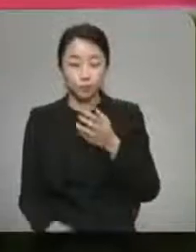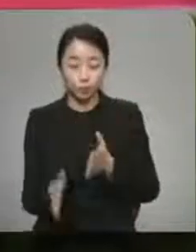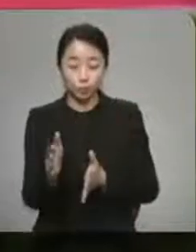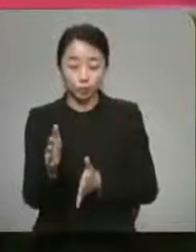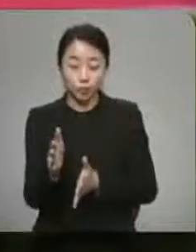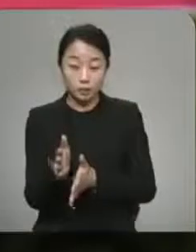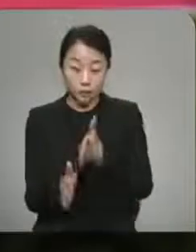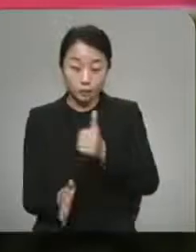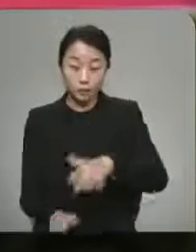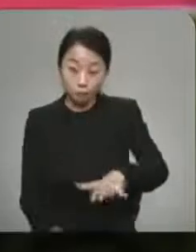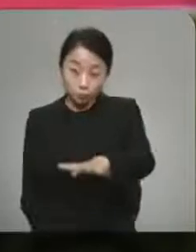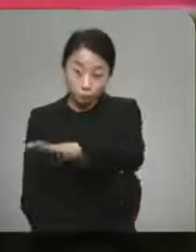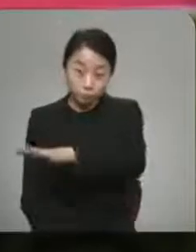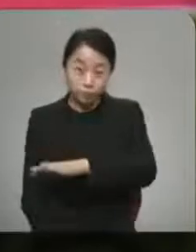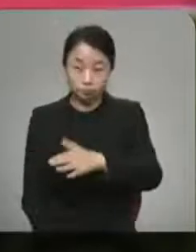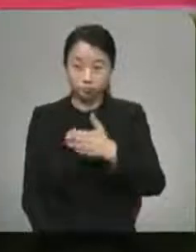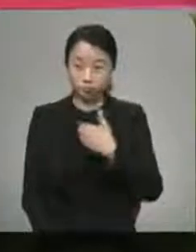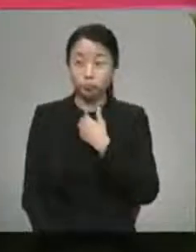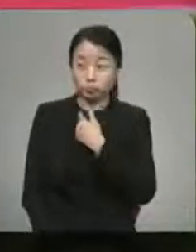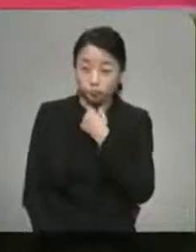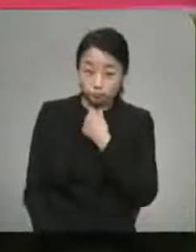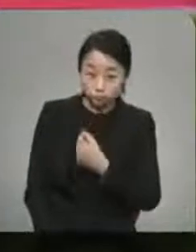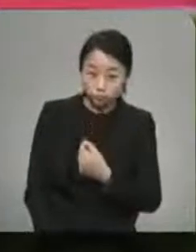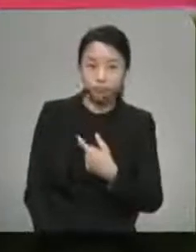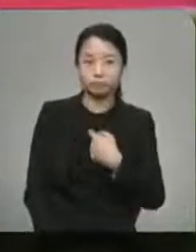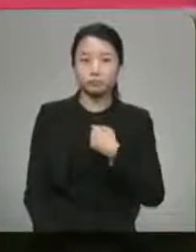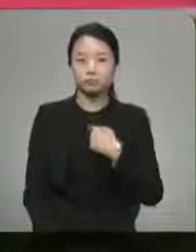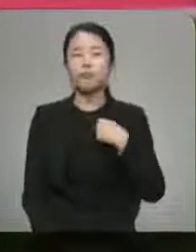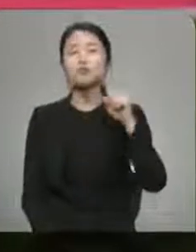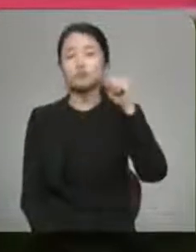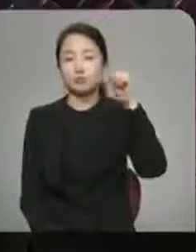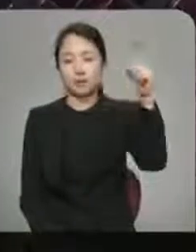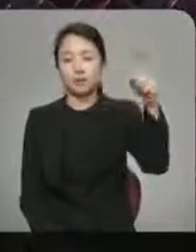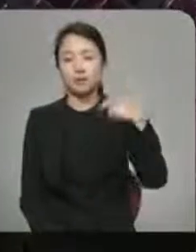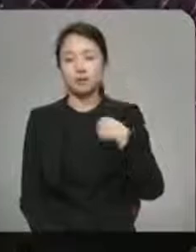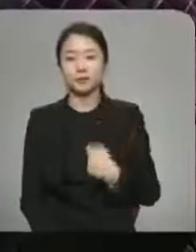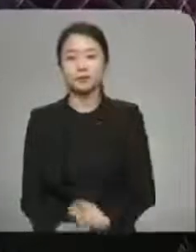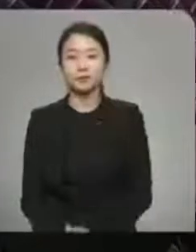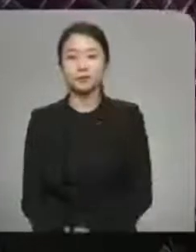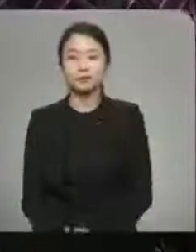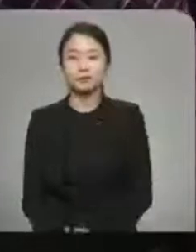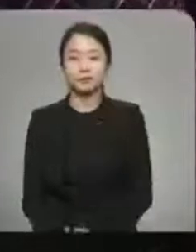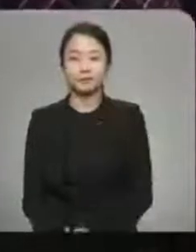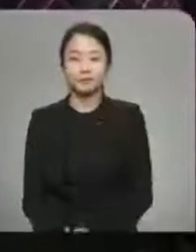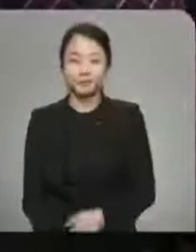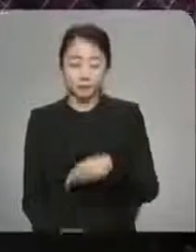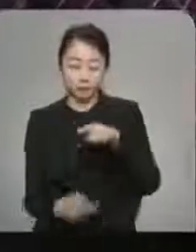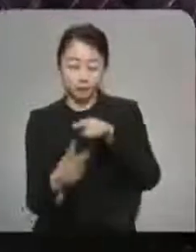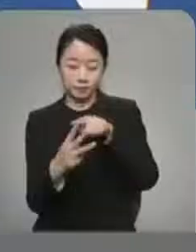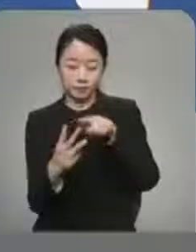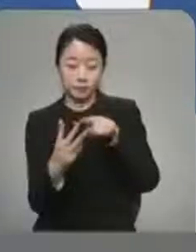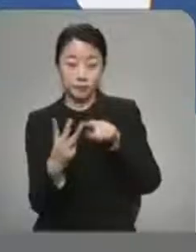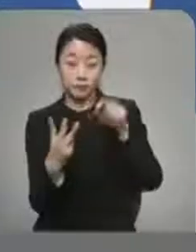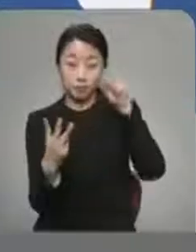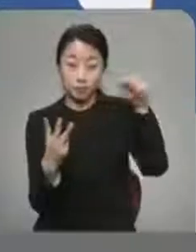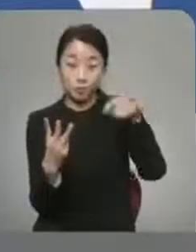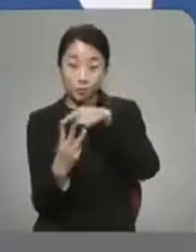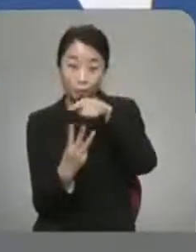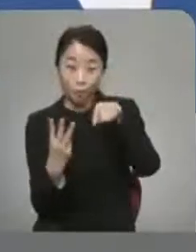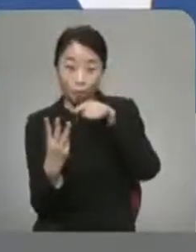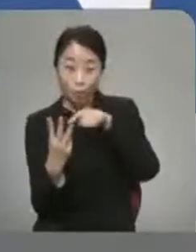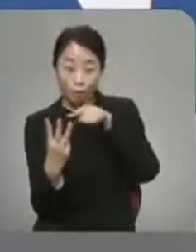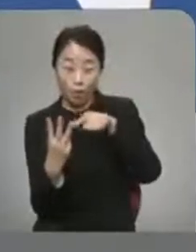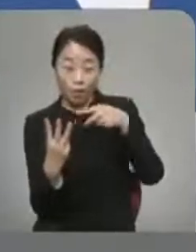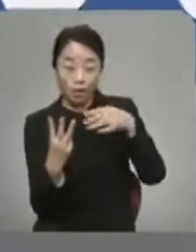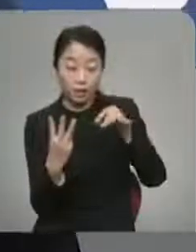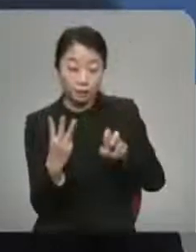시민들이 부름을 받고 동해 시장으로 중 출마를 3 터전의 예상되는 동 의 시장 선거는 심성 어 후배의